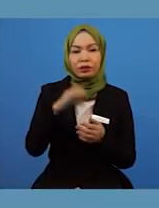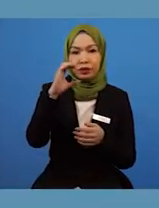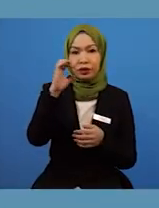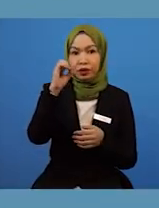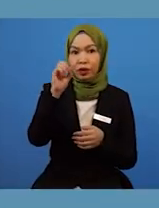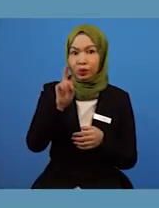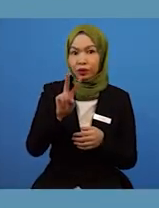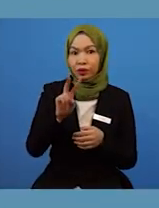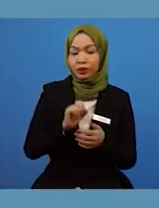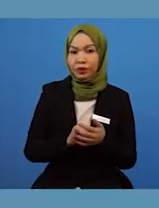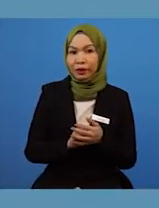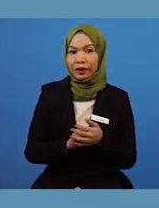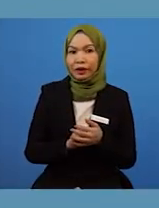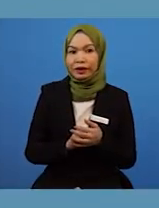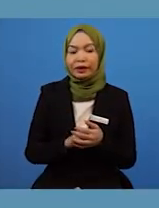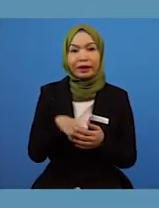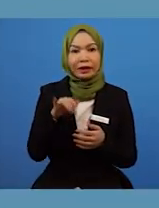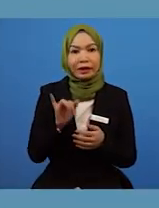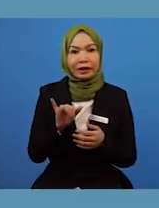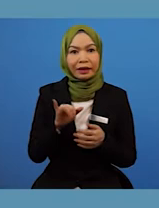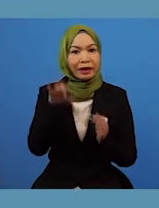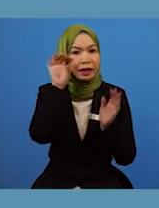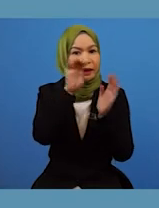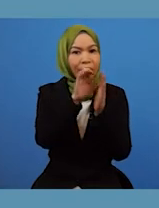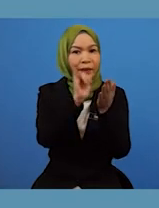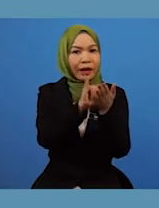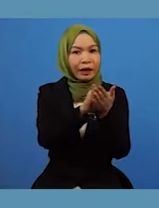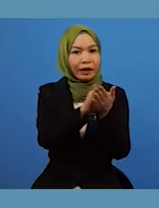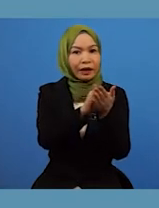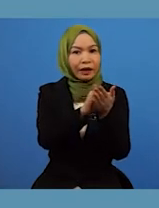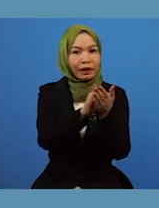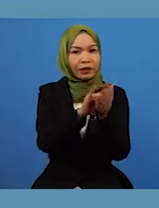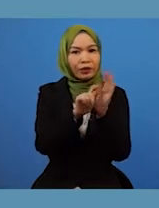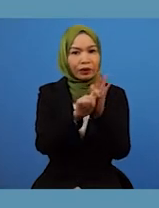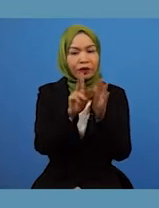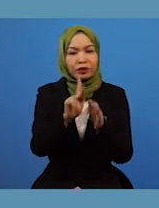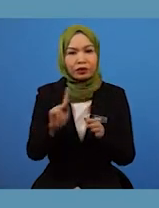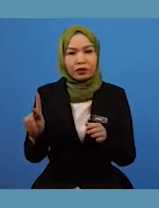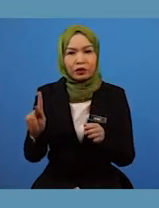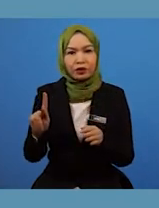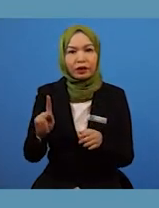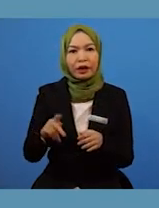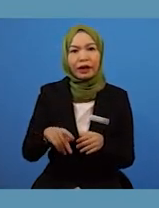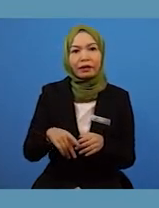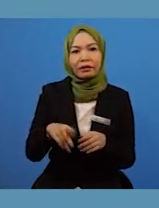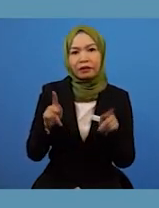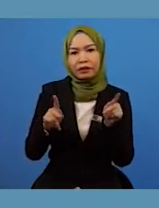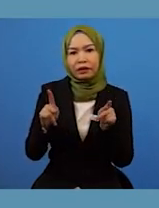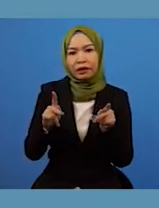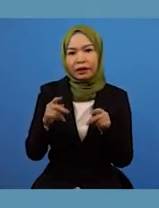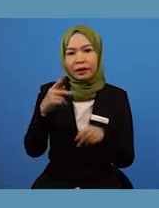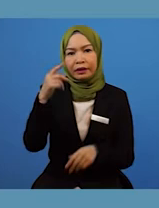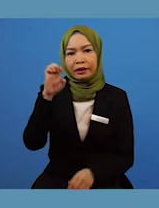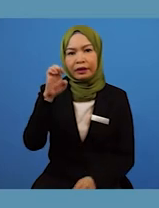ya? Ya, betul. Gambar asap keluar dari eksos kereta. Ini